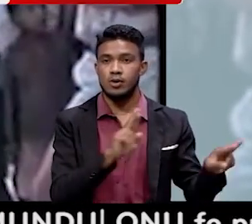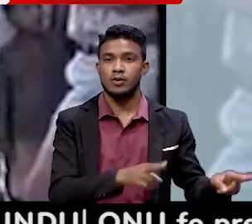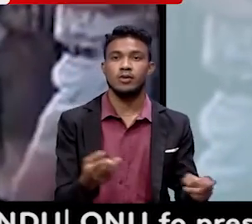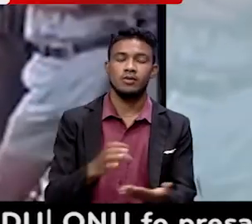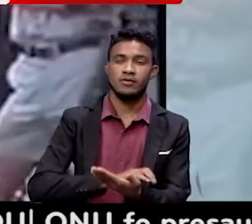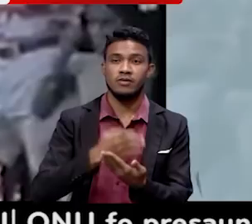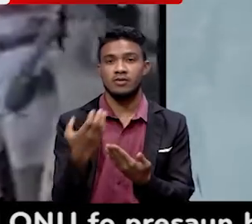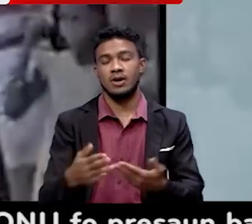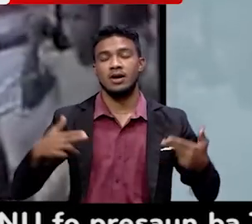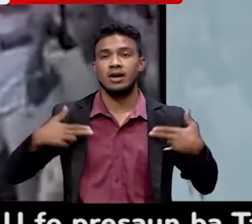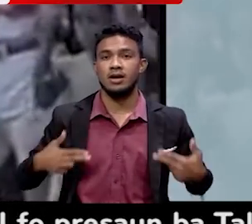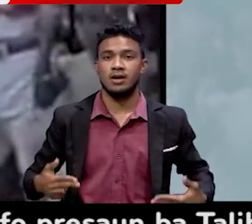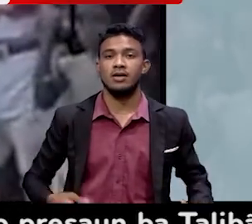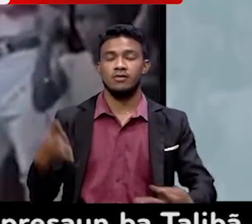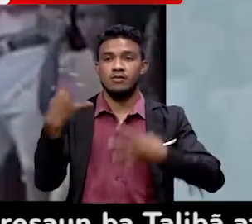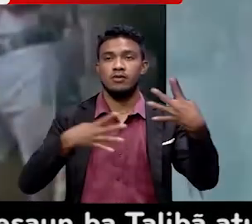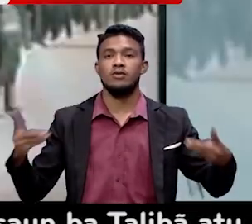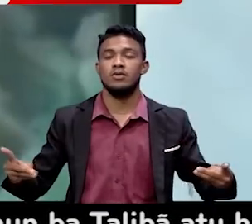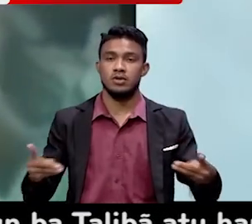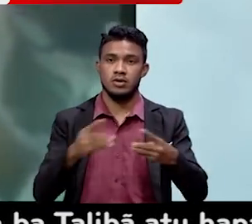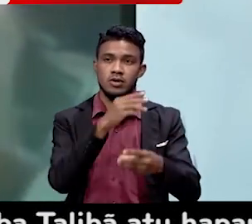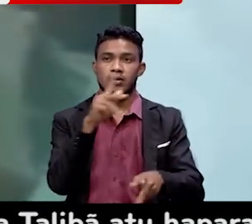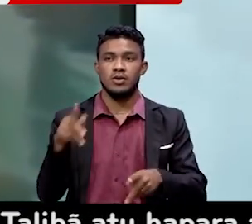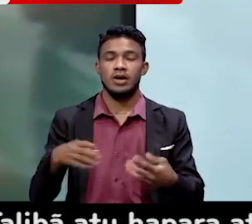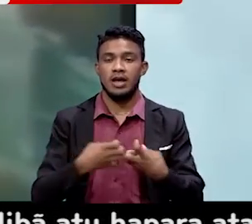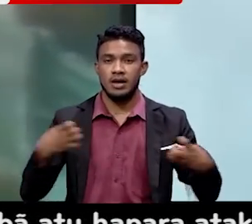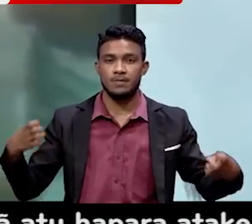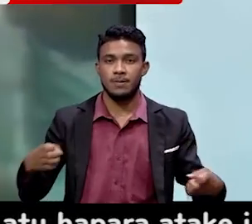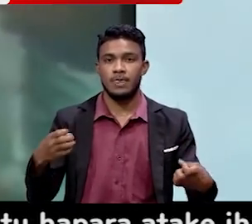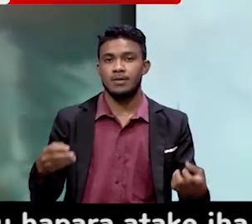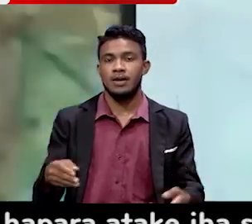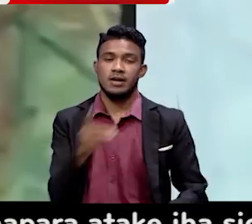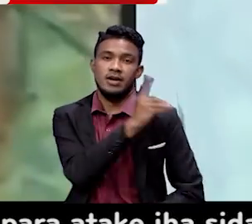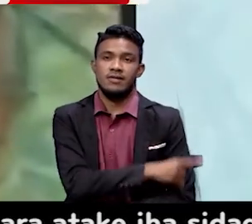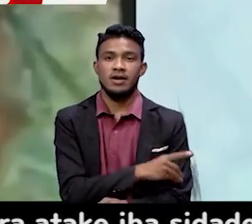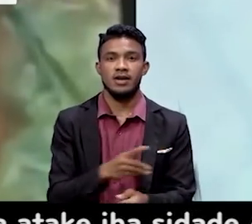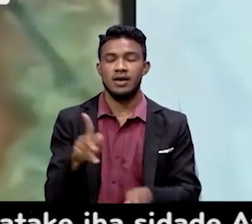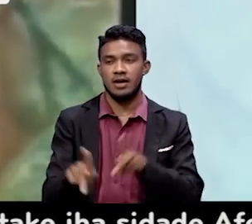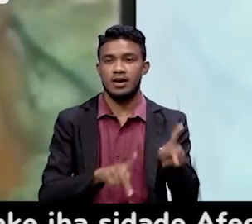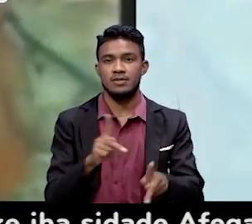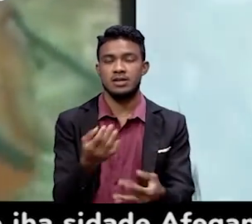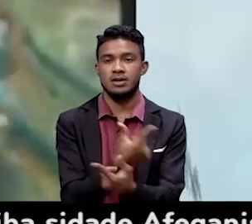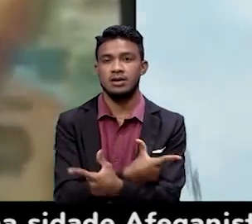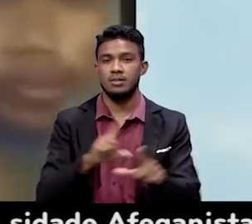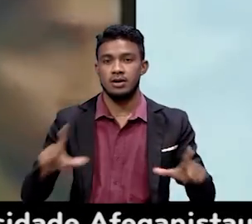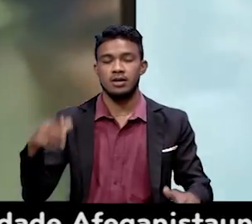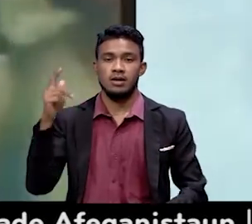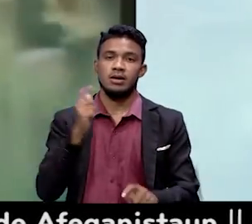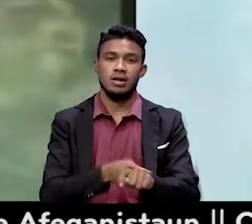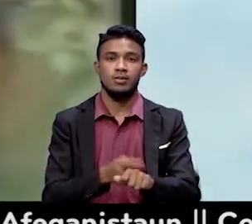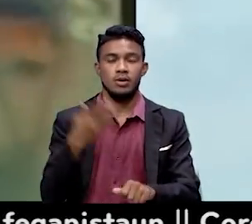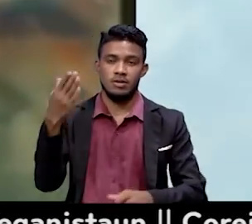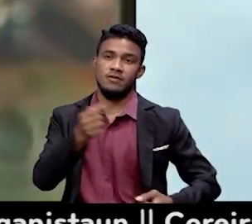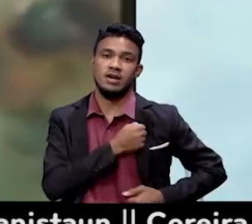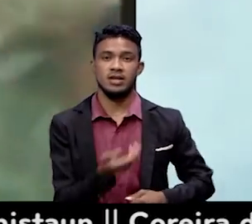lemo-lemo, tamba det defende povu Timor Leste ne direitu ba liberdade. Ia momento neba, mas que falintil